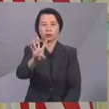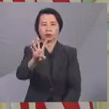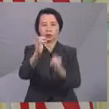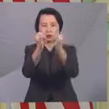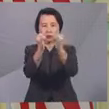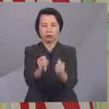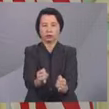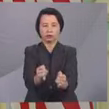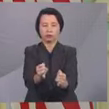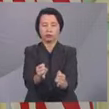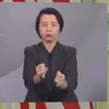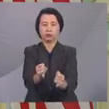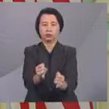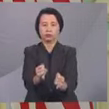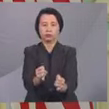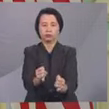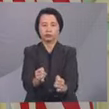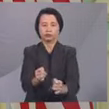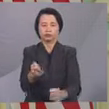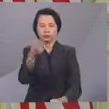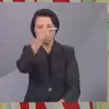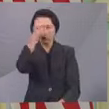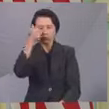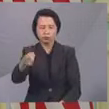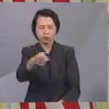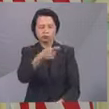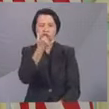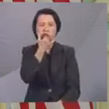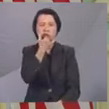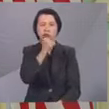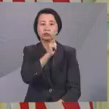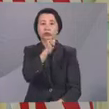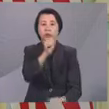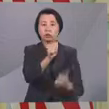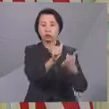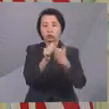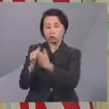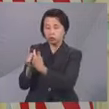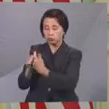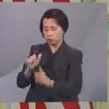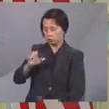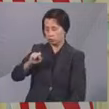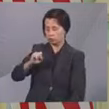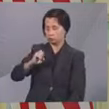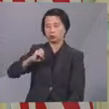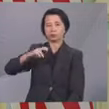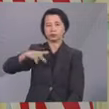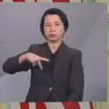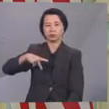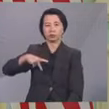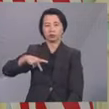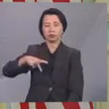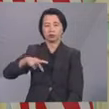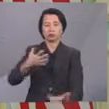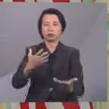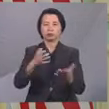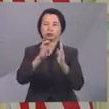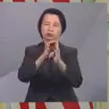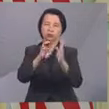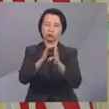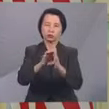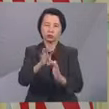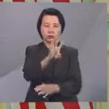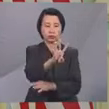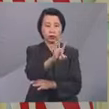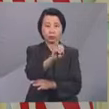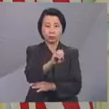individu di atas kesalahan melanggar SOP, di antaranya